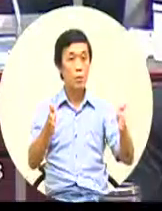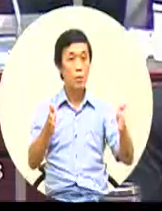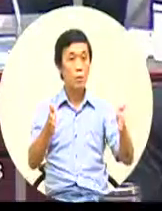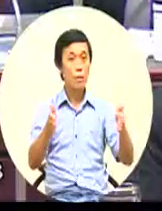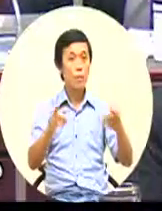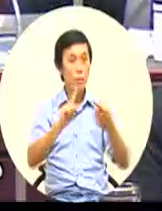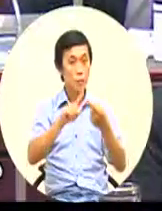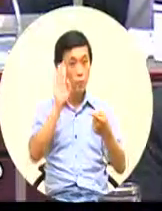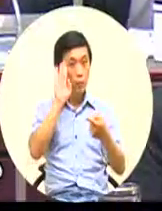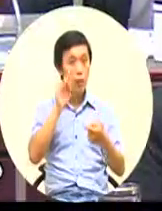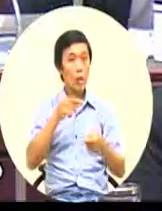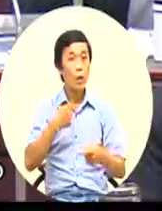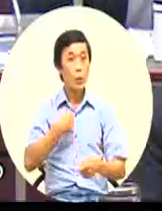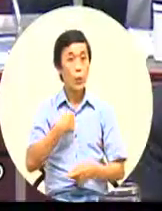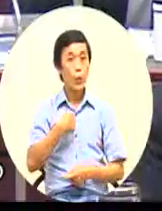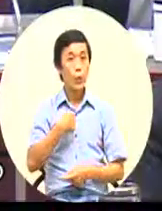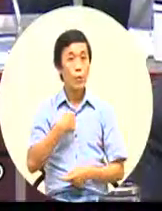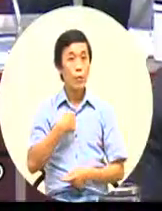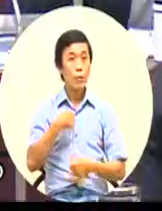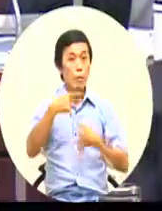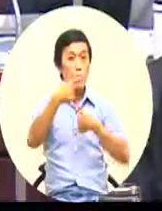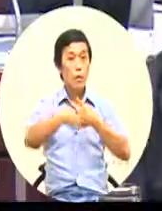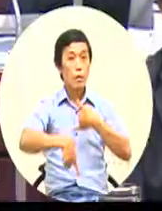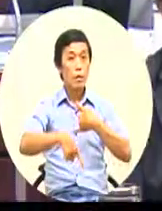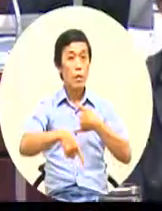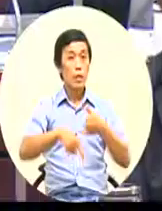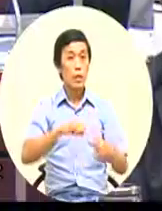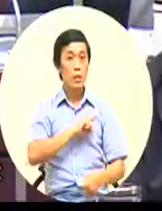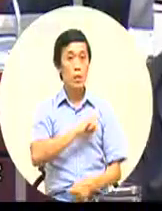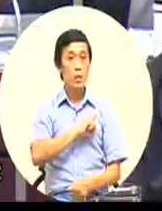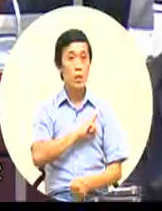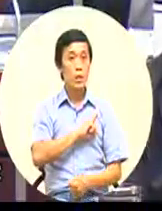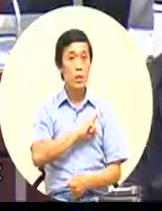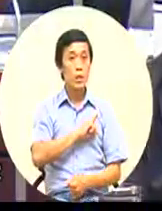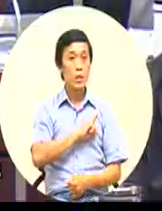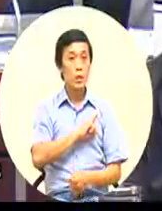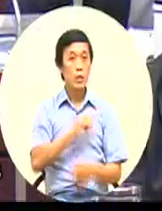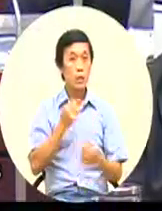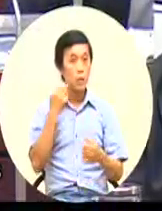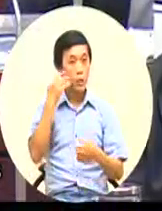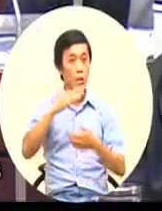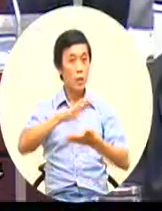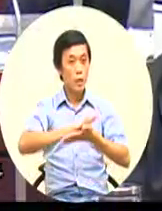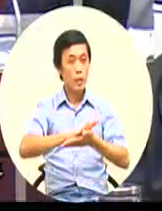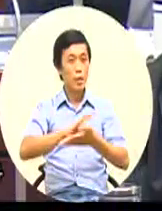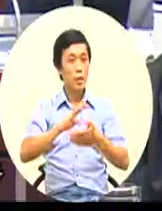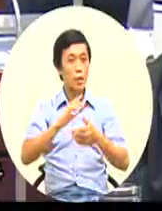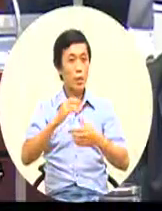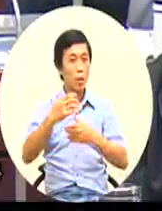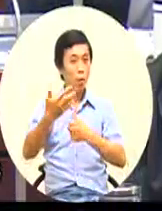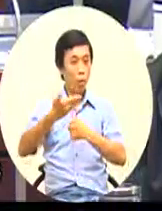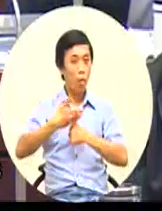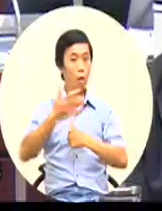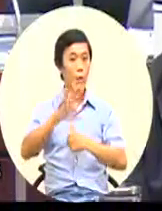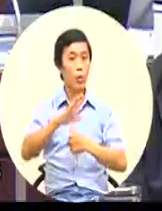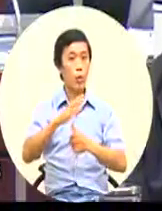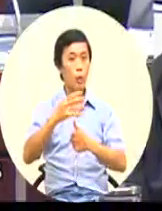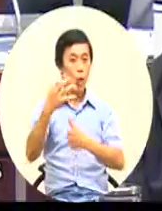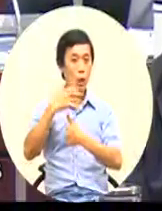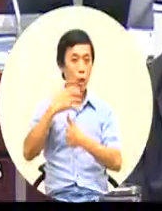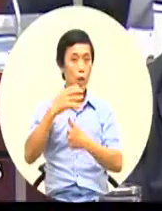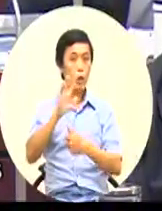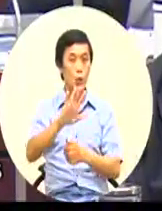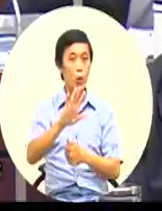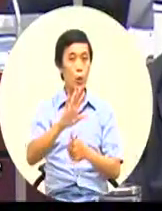对不起。我个人承受真大的压力、责备、责备，